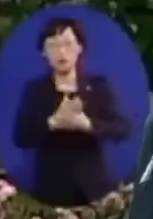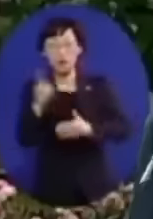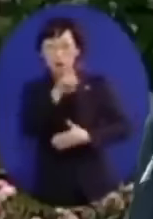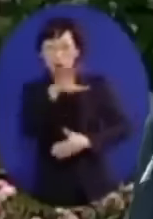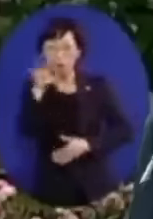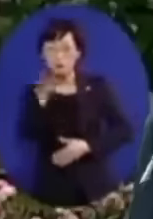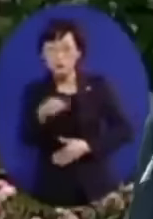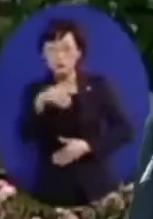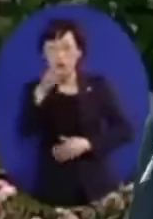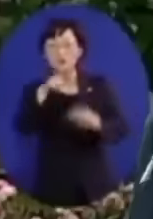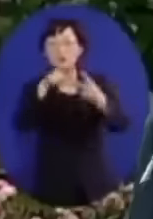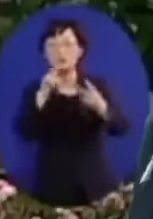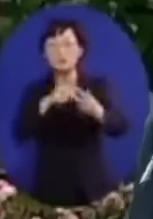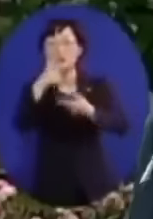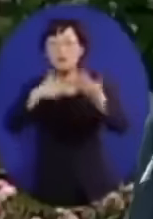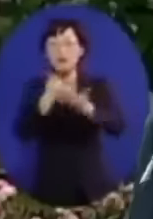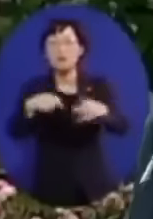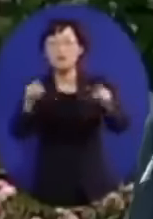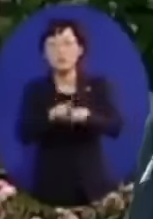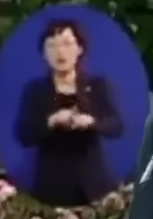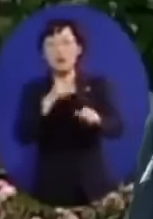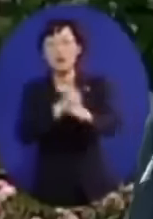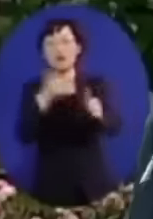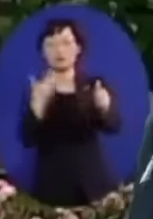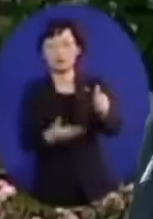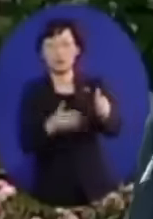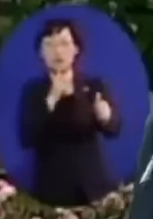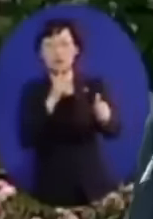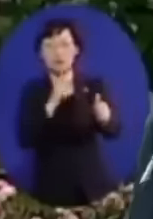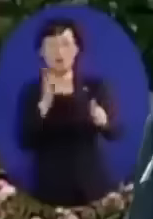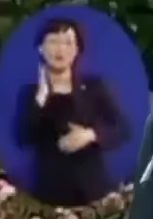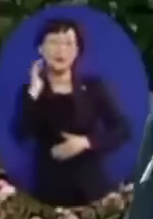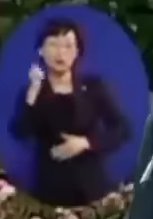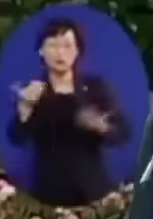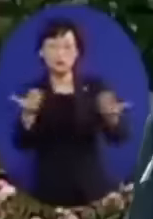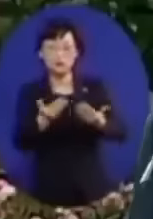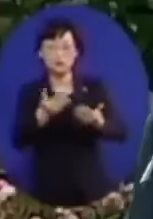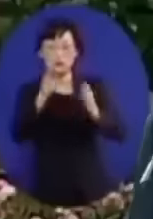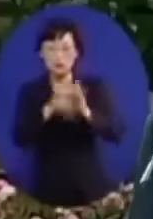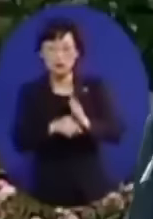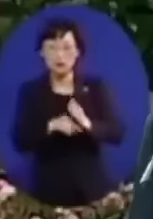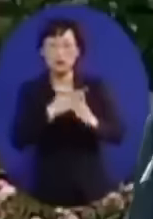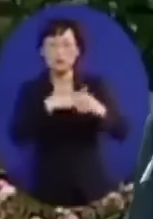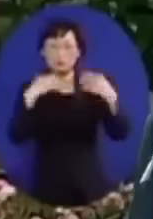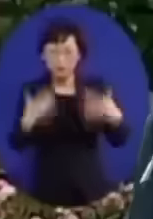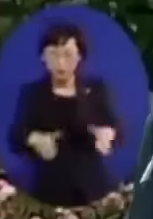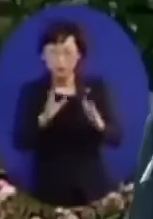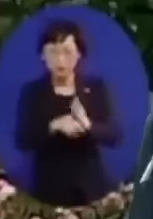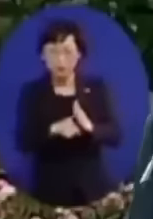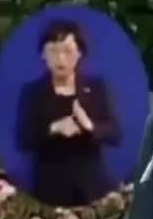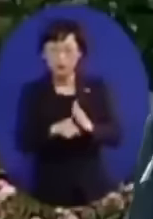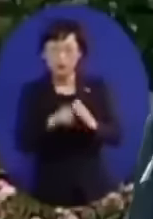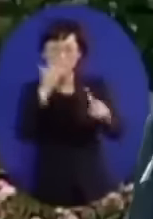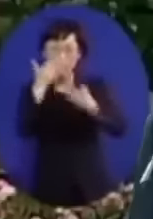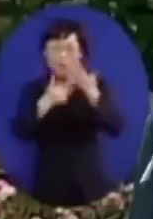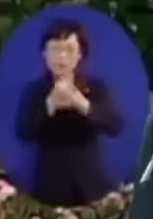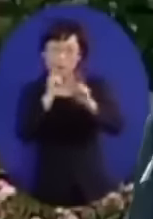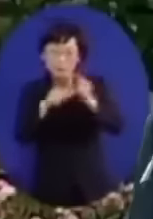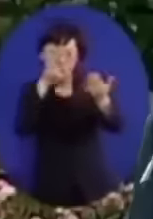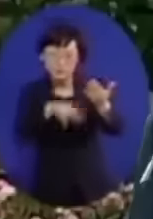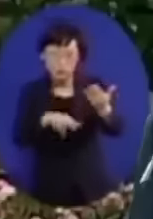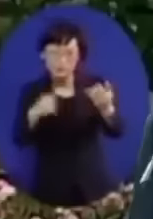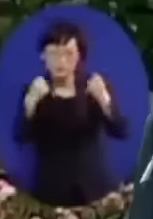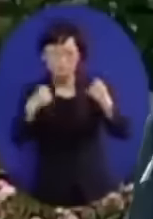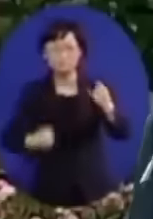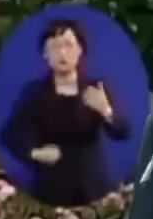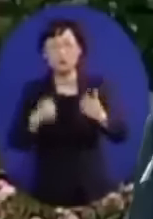하나님 야훼께서 너와 함께 하시느니라. 대통령으로 직무를 다하다가 힘이 들 때마다 이 말씀을 보고 큰 힘과 용기를